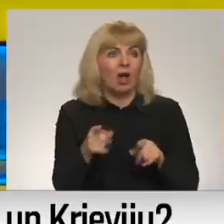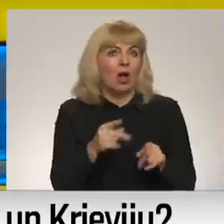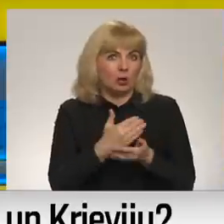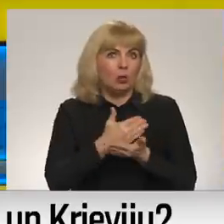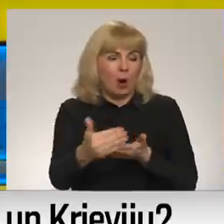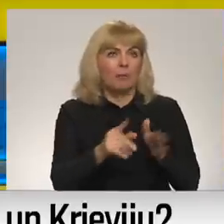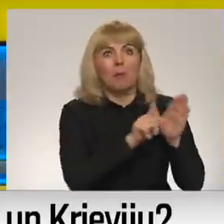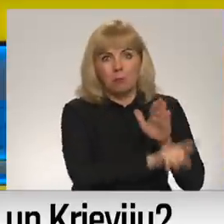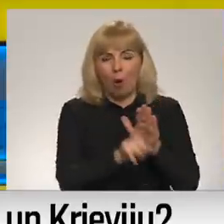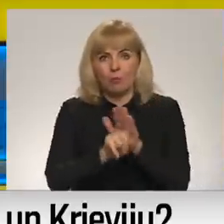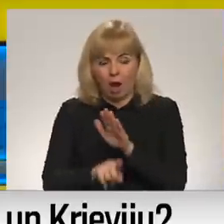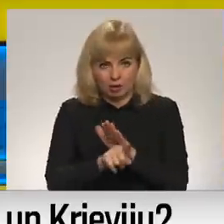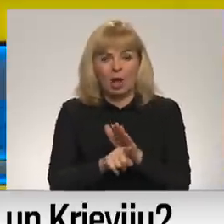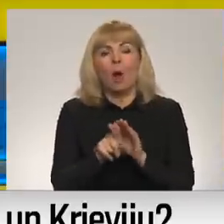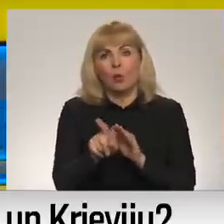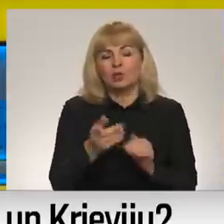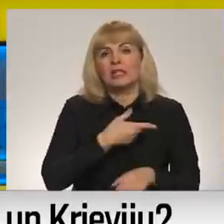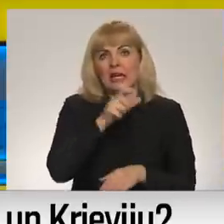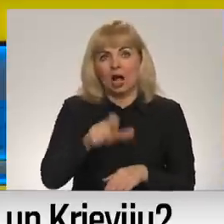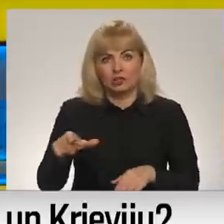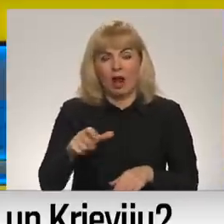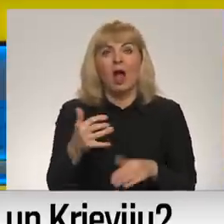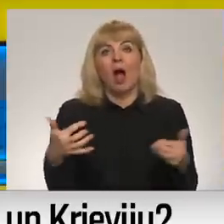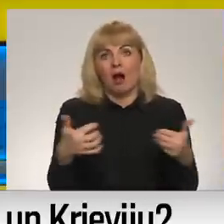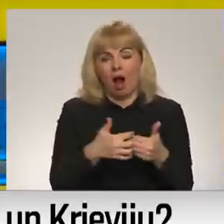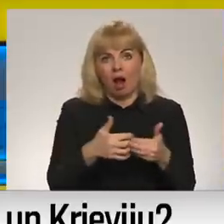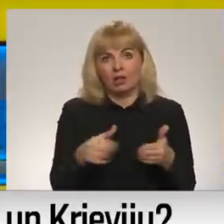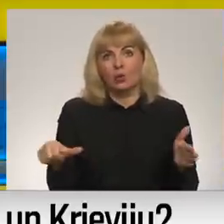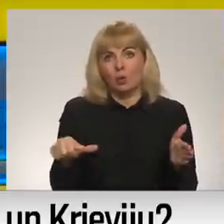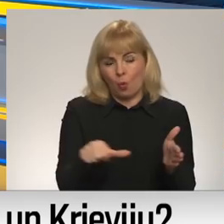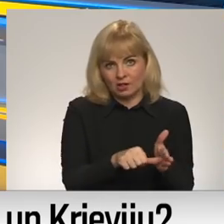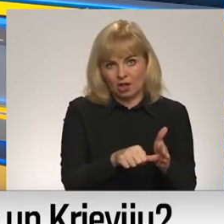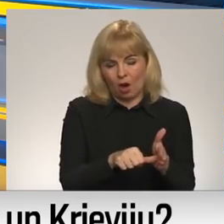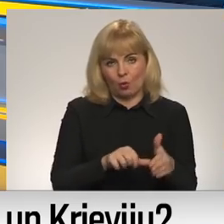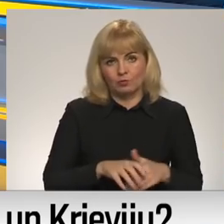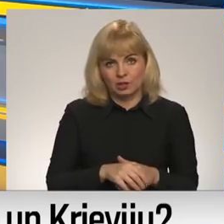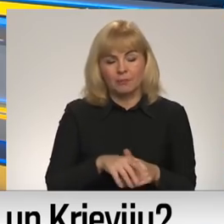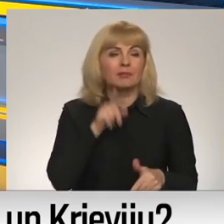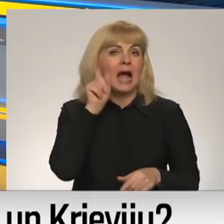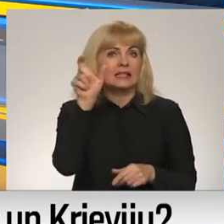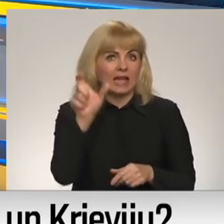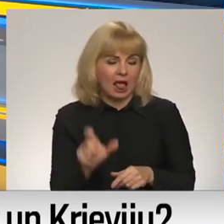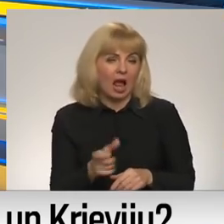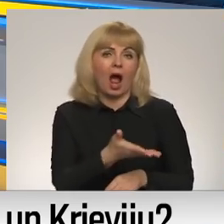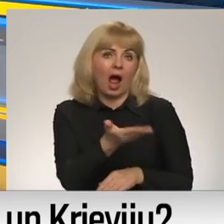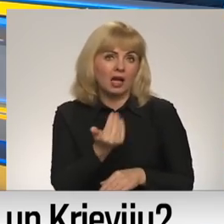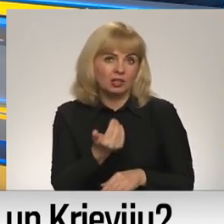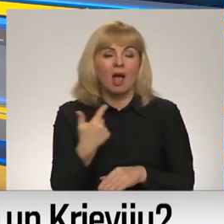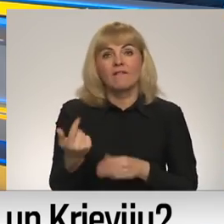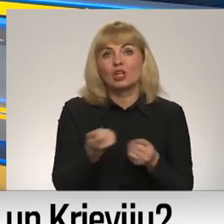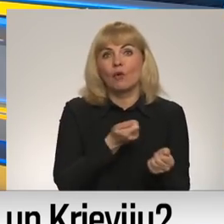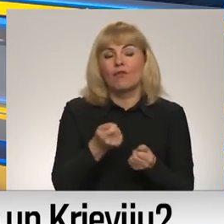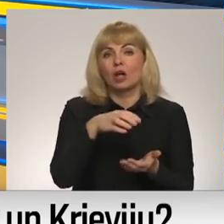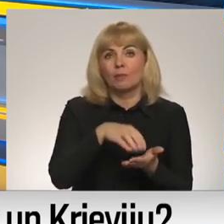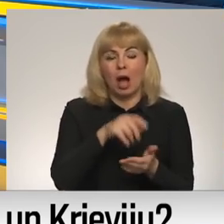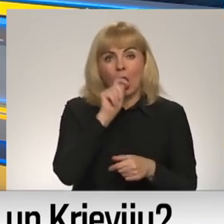galvaspilsēt civiliedzīvotājs, nu, tas ir kara noziegums, kurš vēl tiek piesmiets. Bet Zelenskis arī ir aicinājis viņa vadīto valsti